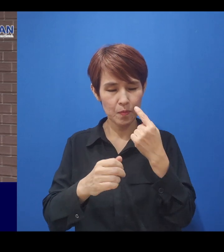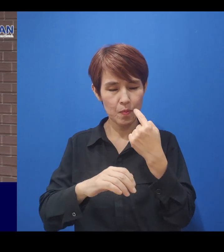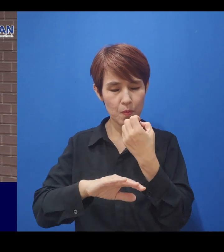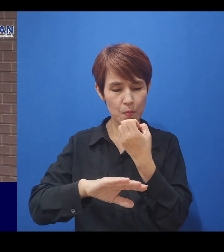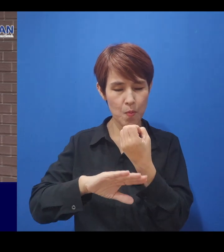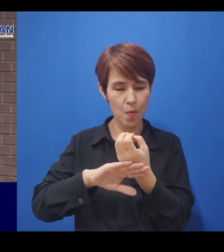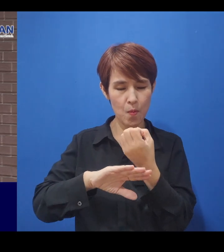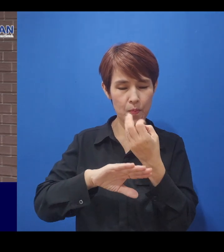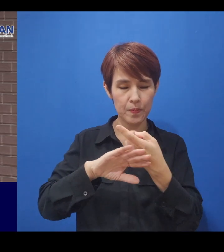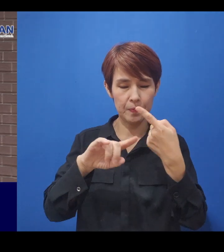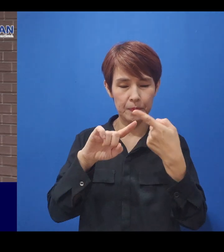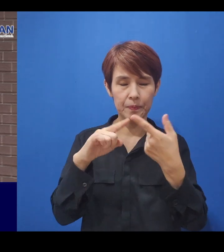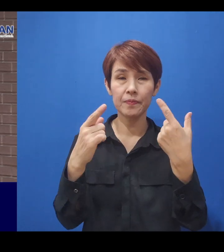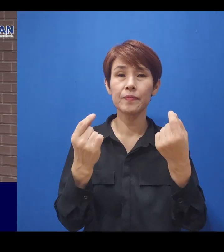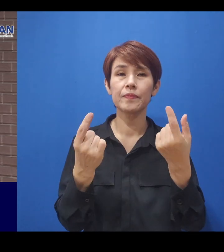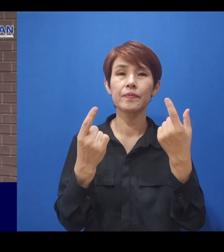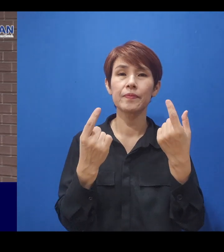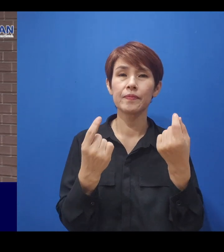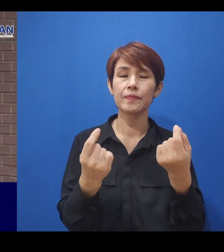보배로다.